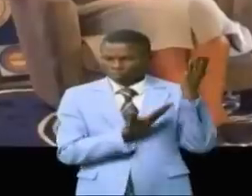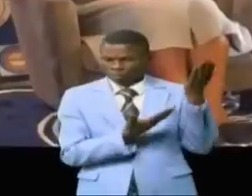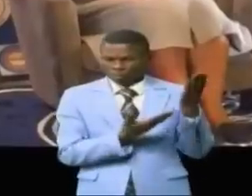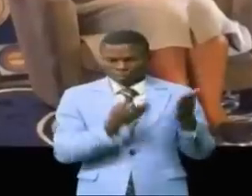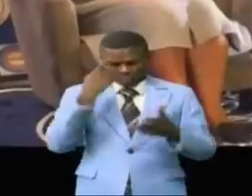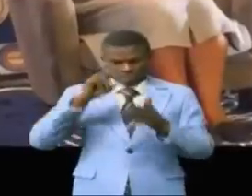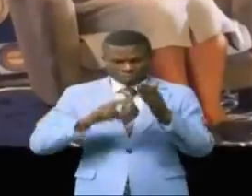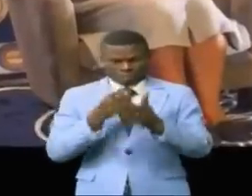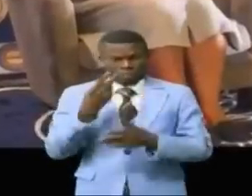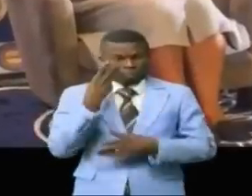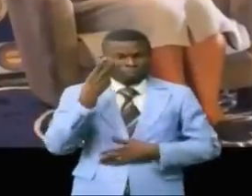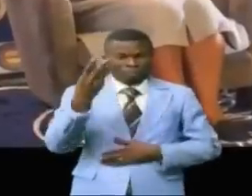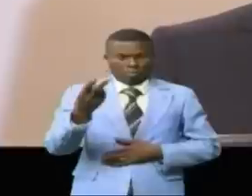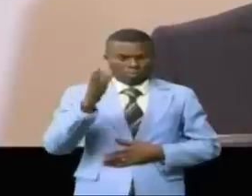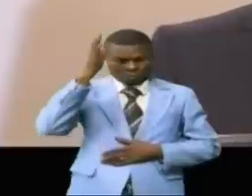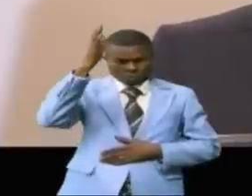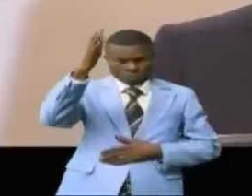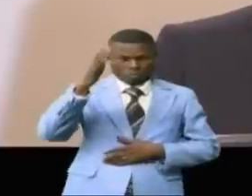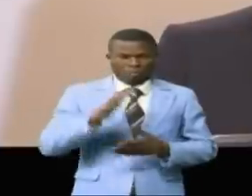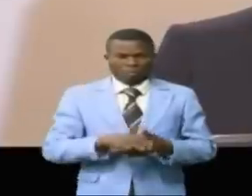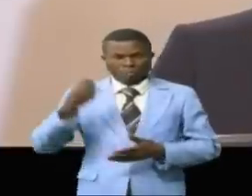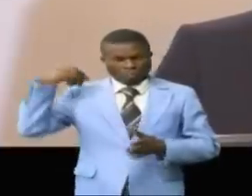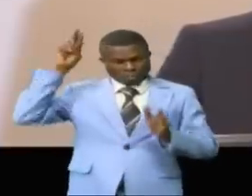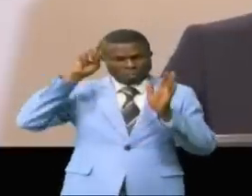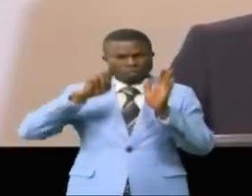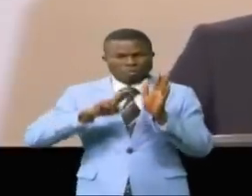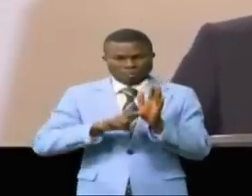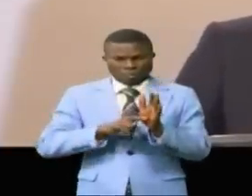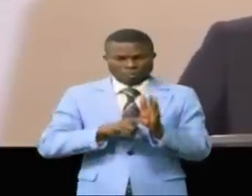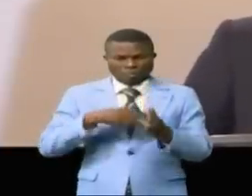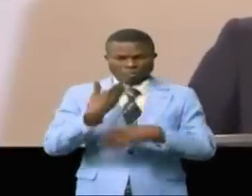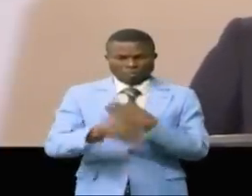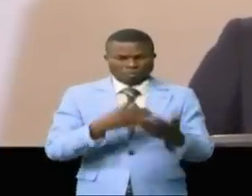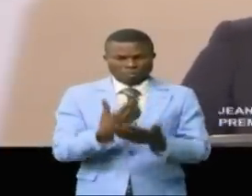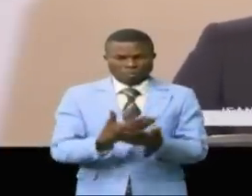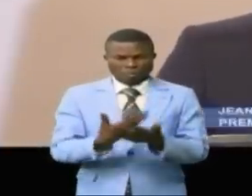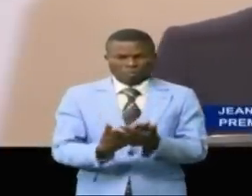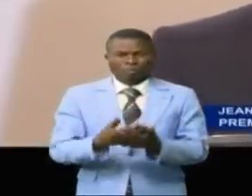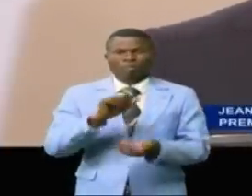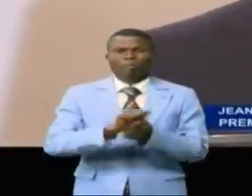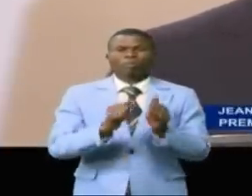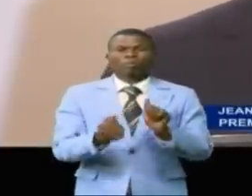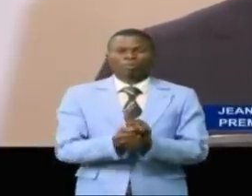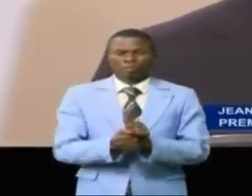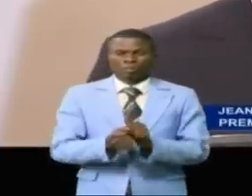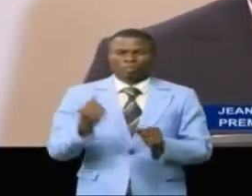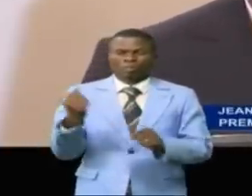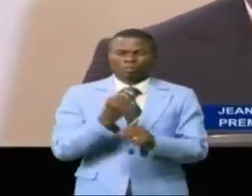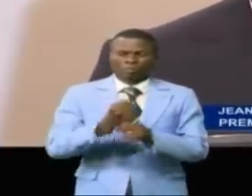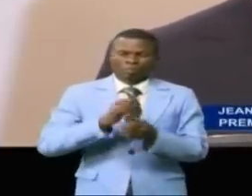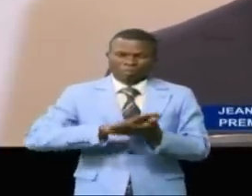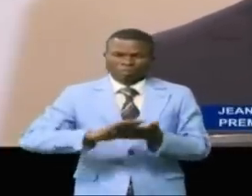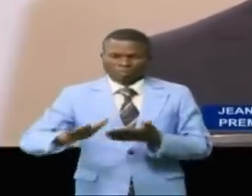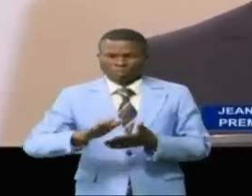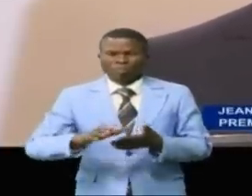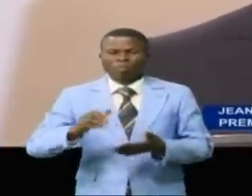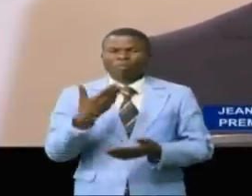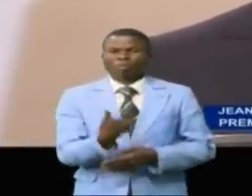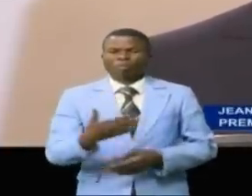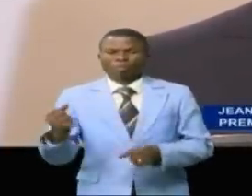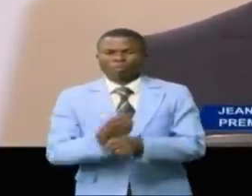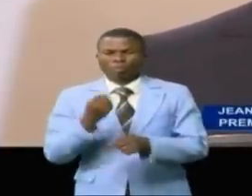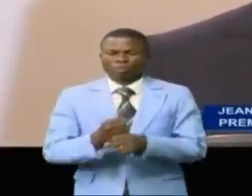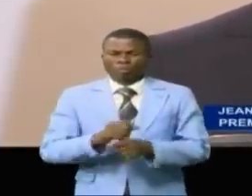double perspective. Le gouvernement entend accélérer le processus d'assainissement de la filière artisanale du